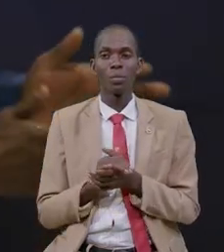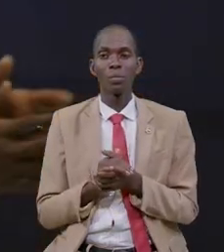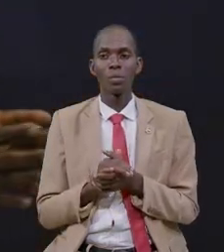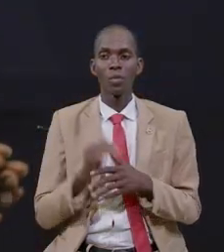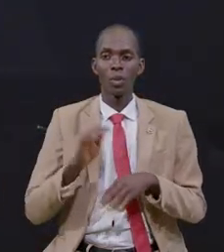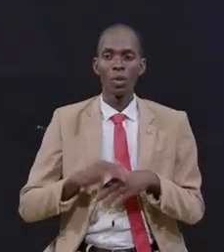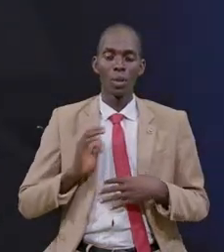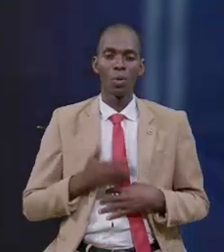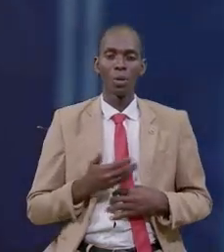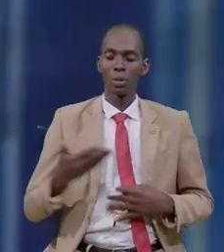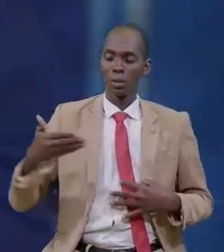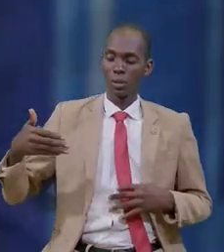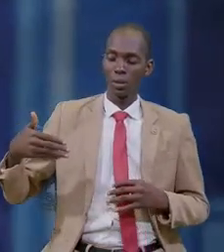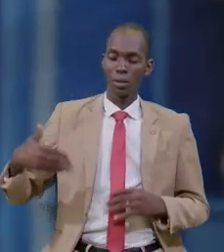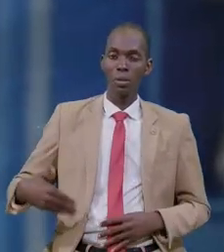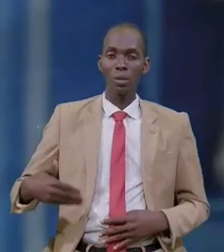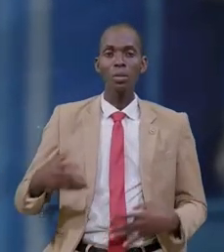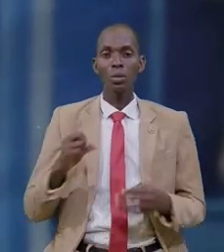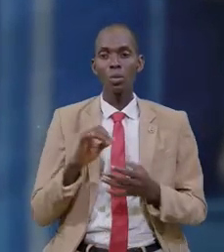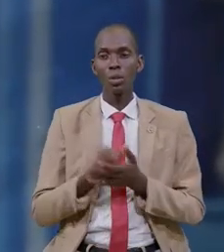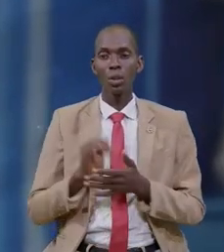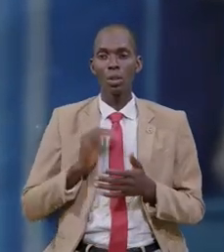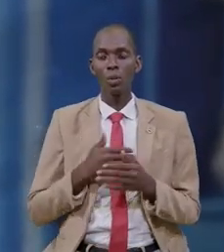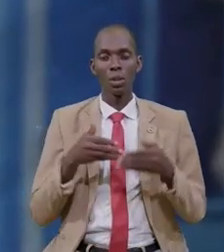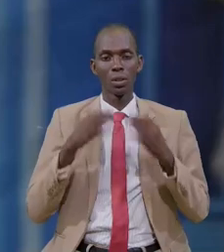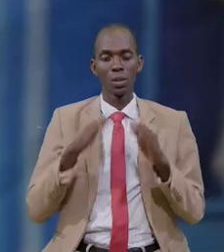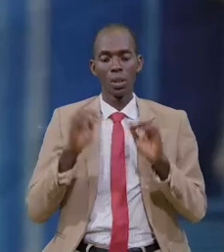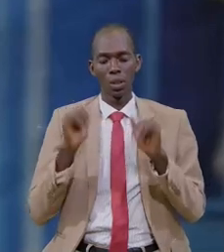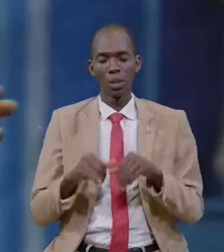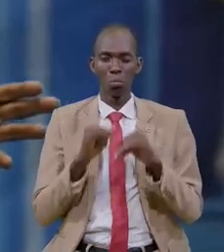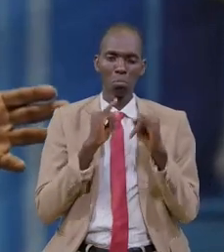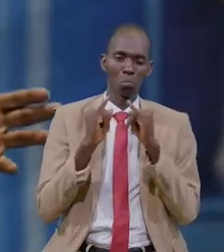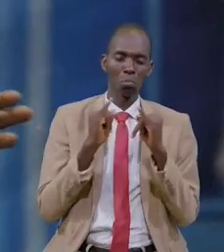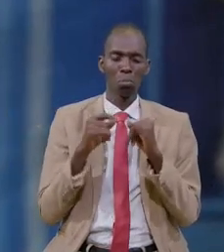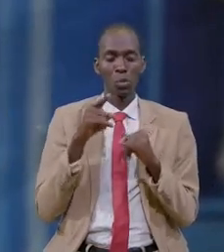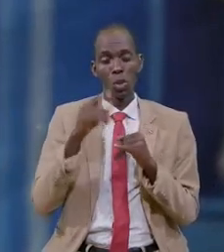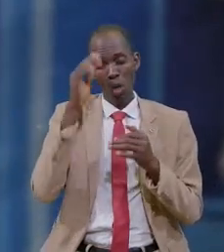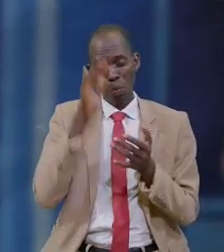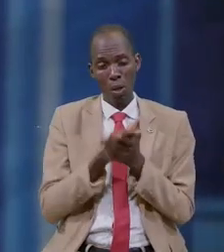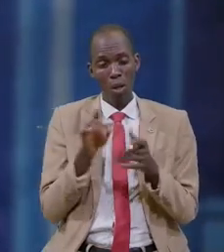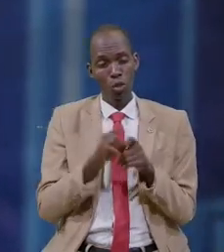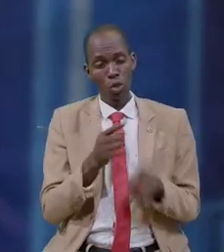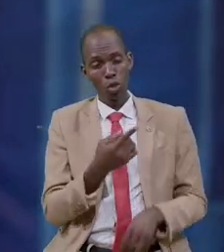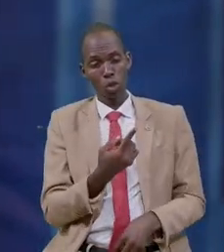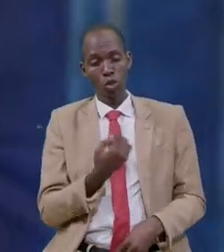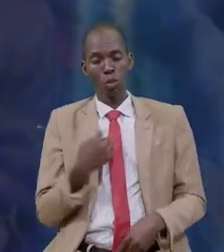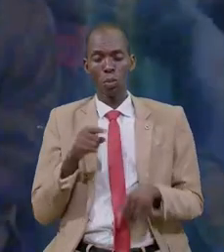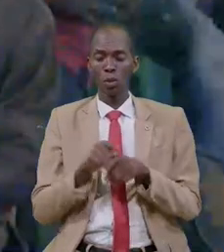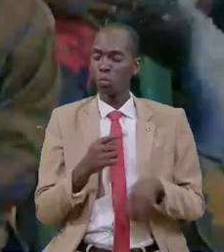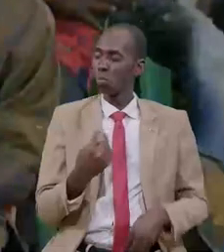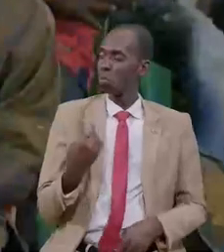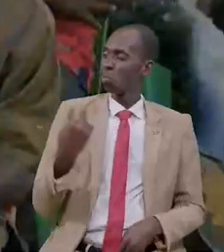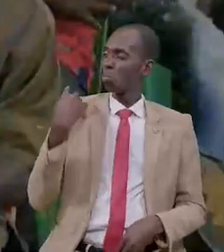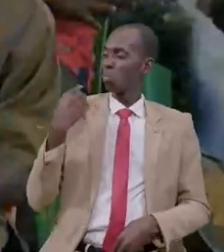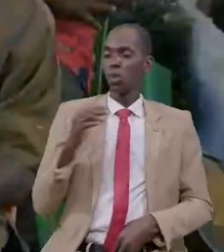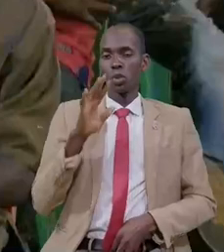Pas accosté. Pour que nos dirigeants puissent interviewer le mari, comme tu sors, tu regardes derrière comme ça, tu